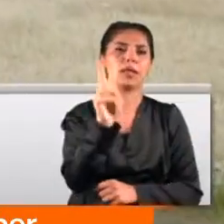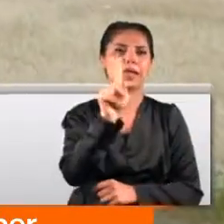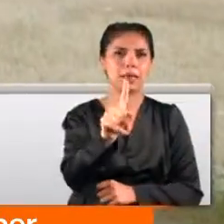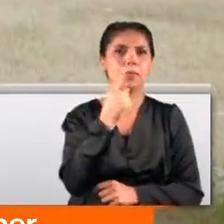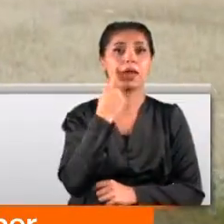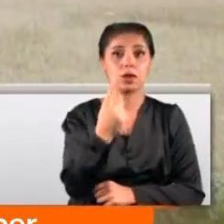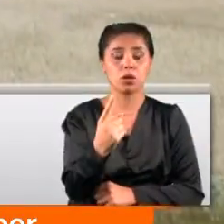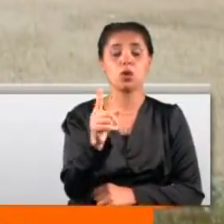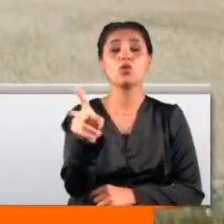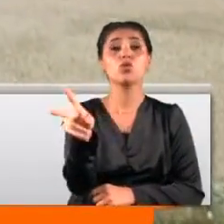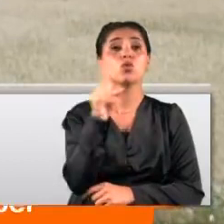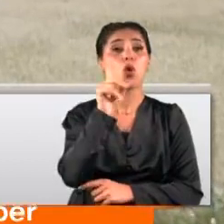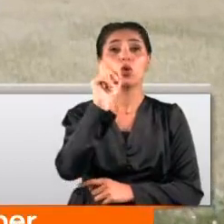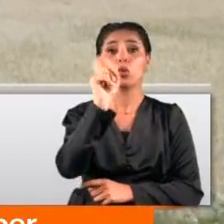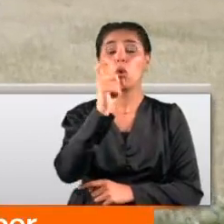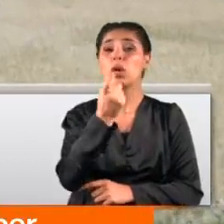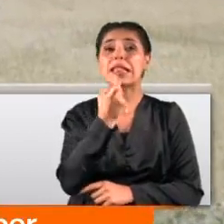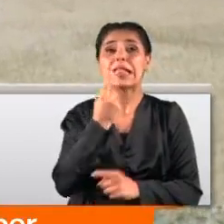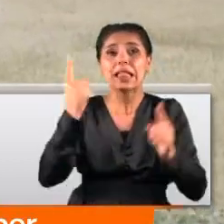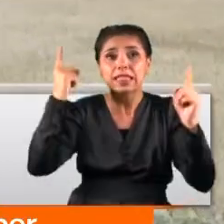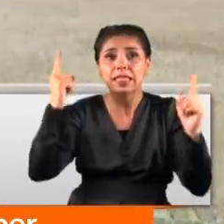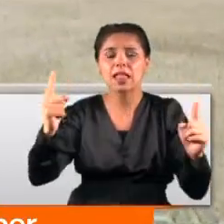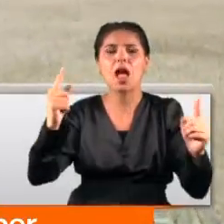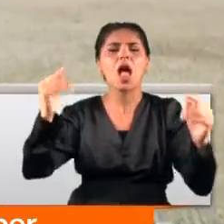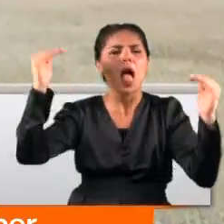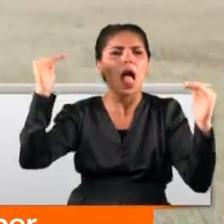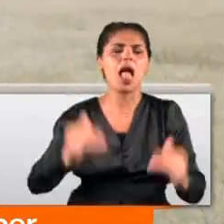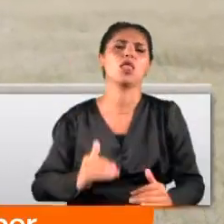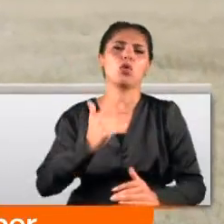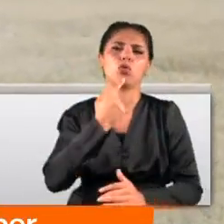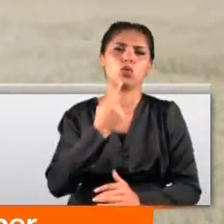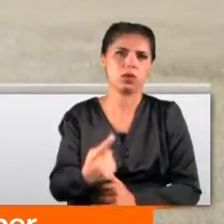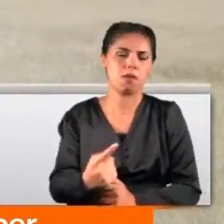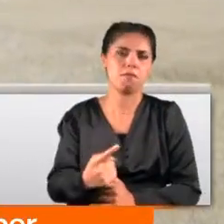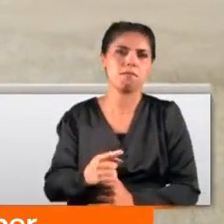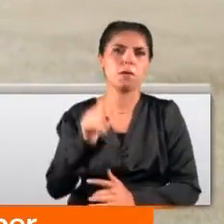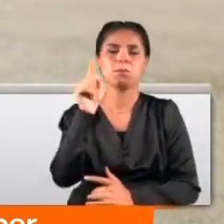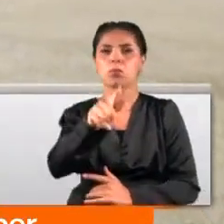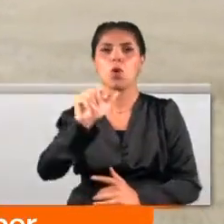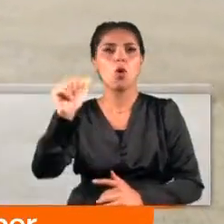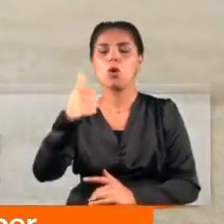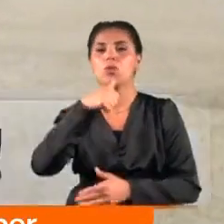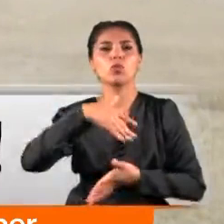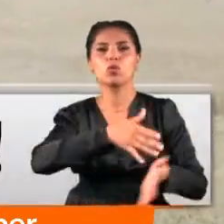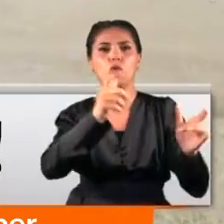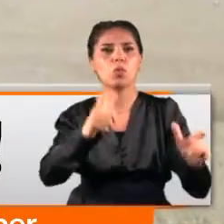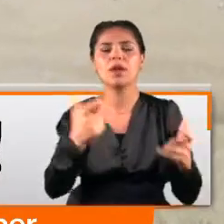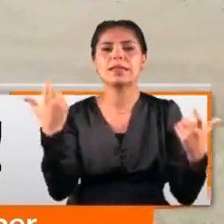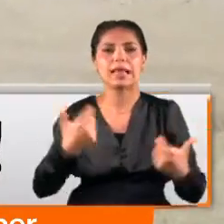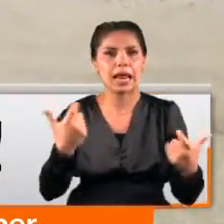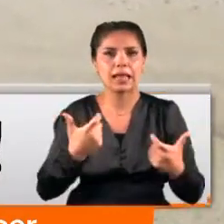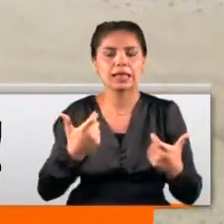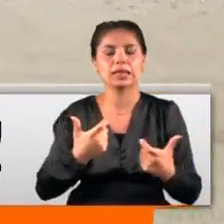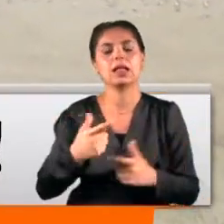%37.21. Bu son 9 yılın en düşük seviyesi anlamına geliyor. Oldukça kritik. Kritik olan barajlardan biri de şu anda